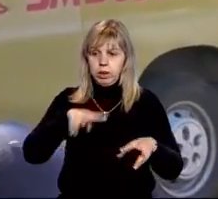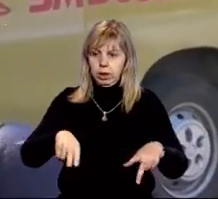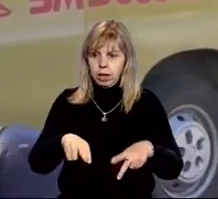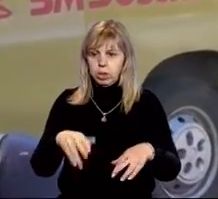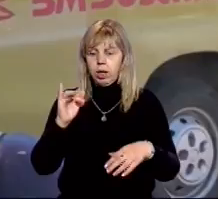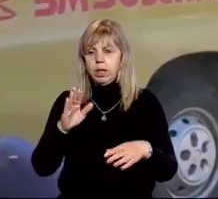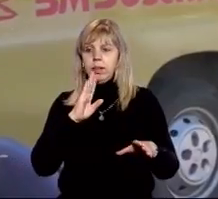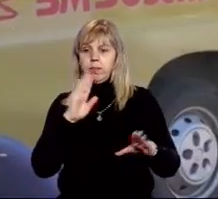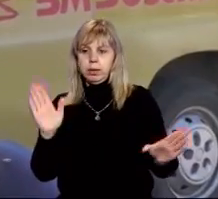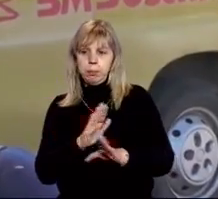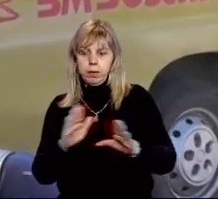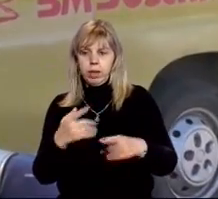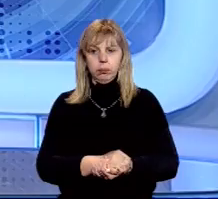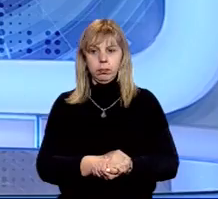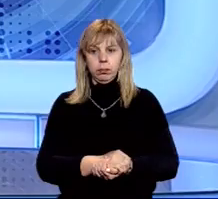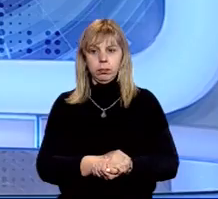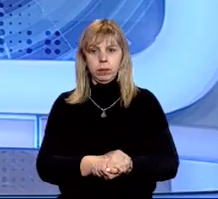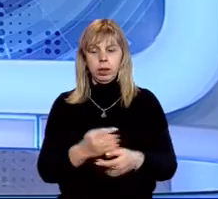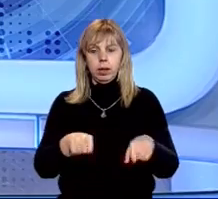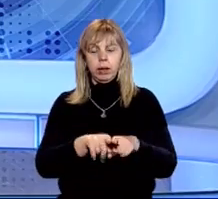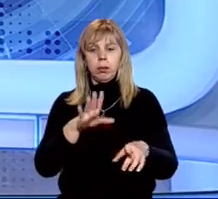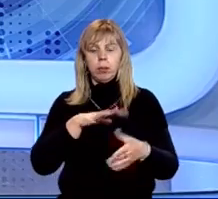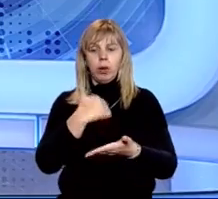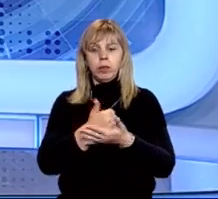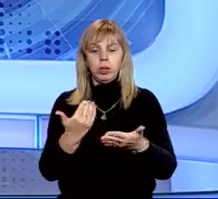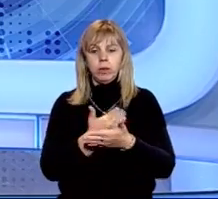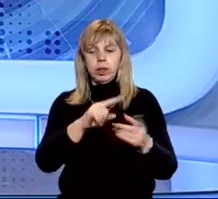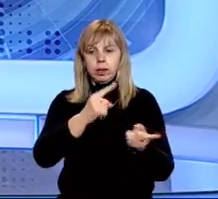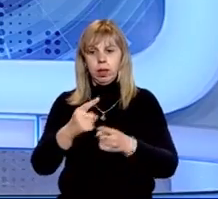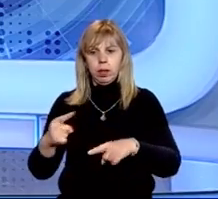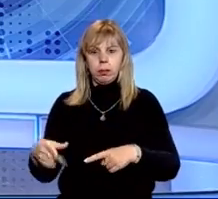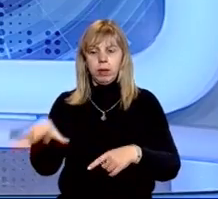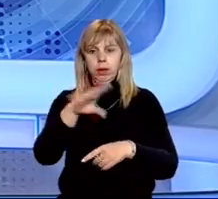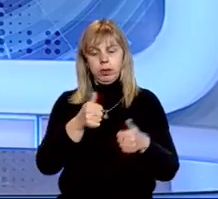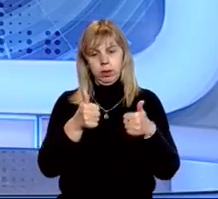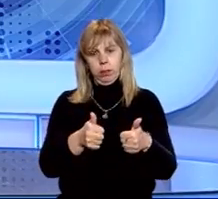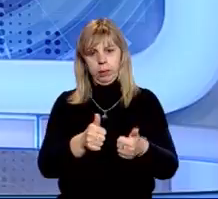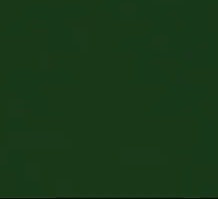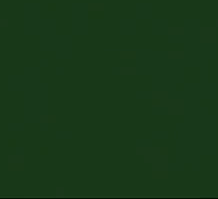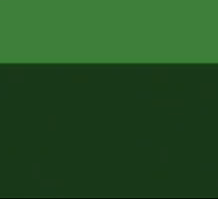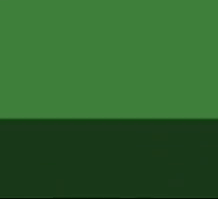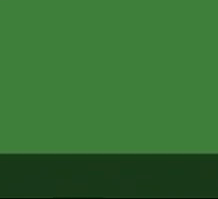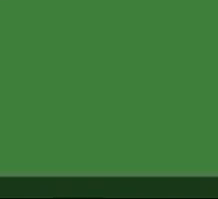радованка співати, це буде такий спільний номер. Такими були головні новини Закарпаття. На все добре!